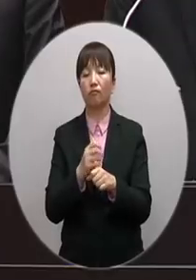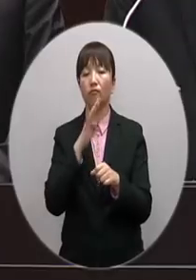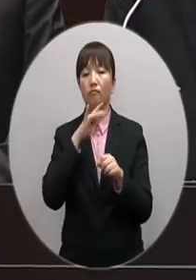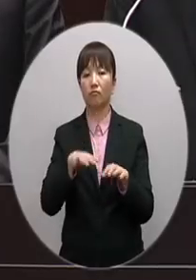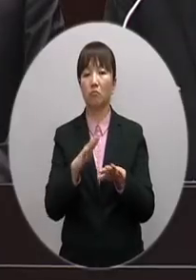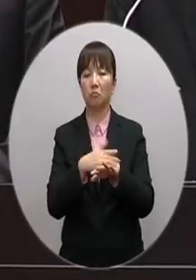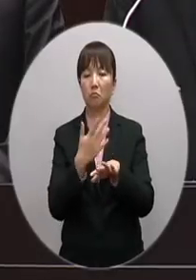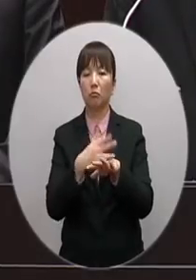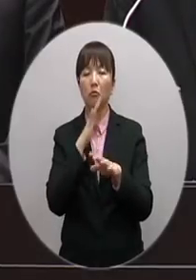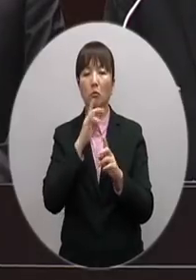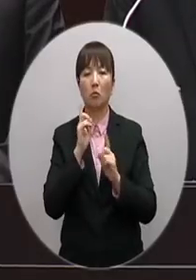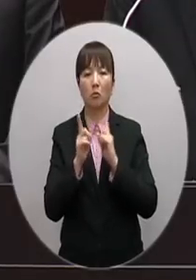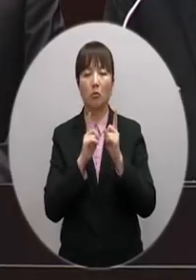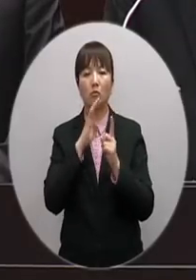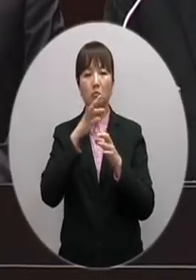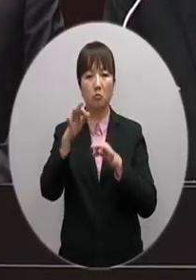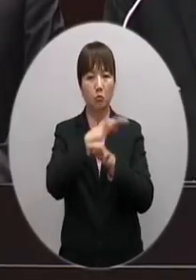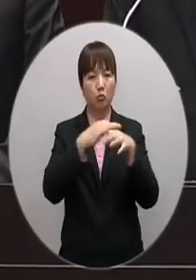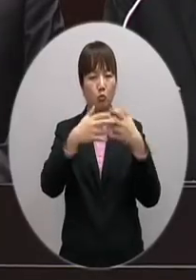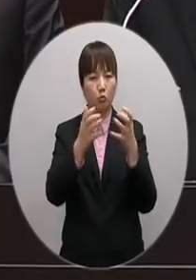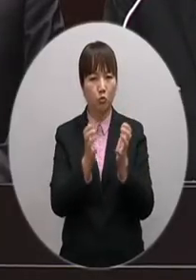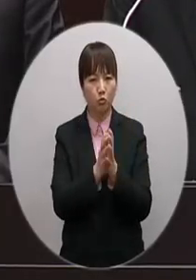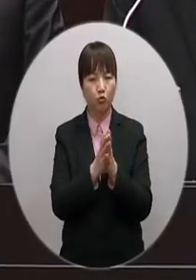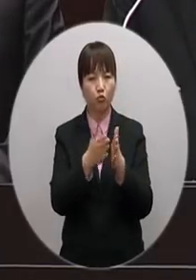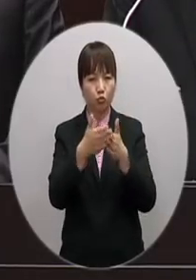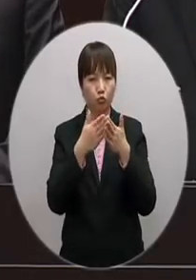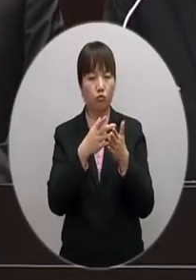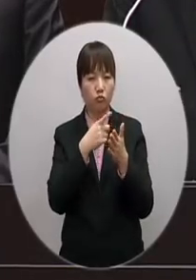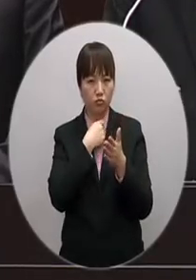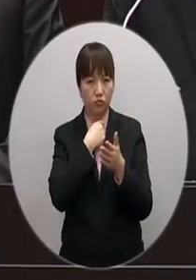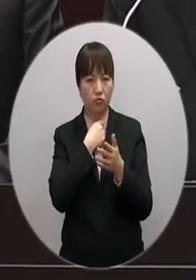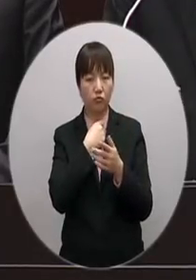们不会要求经济部为了要